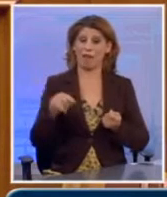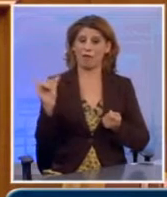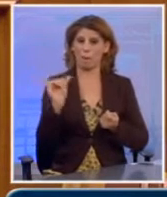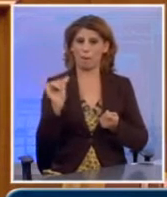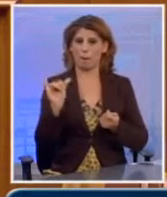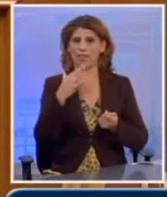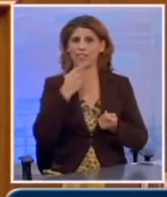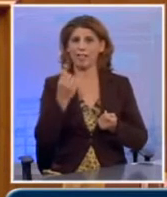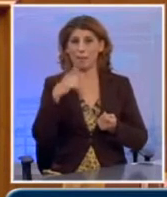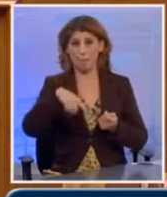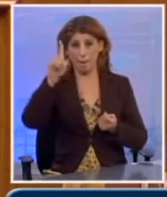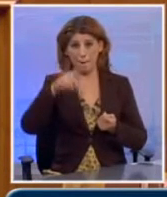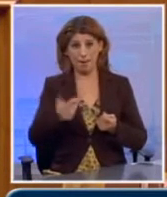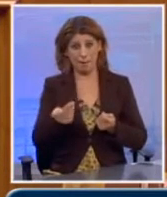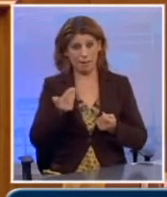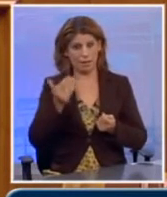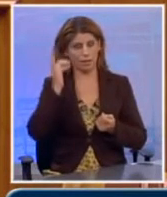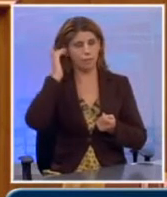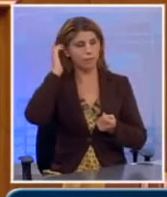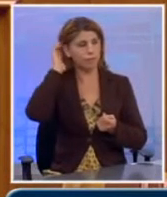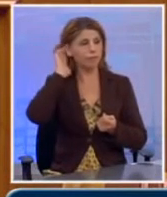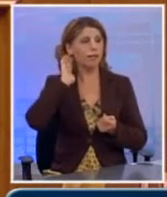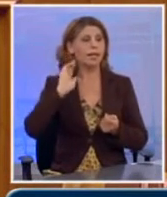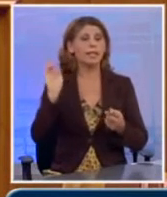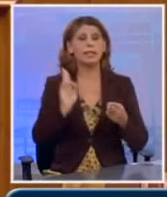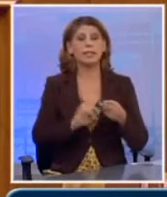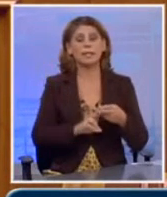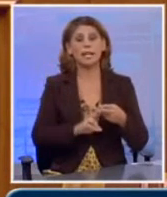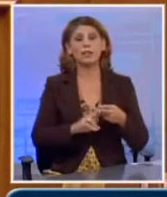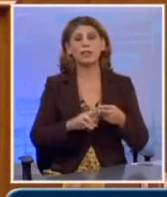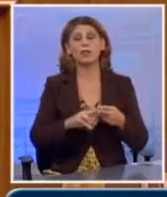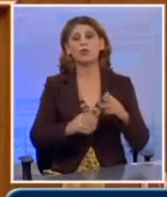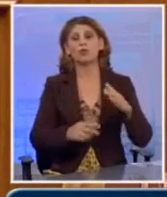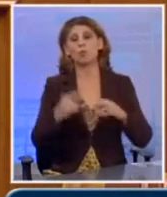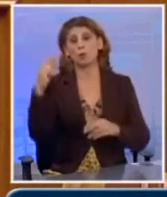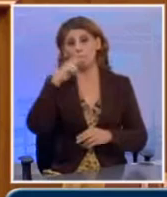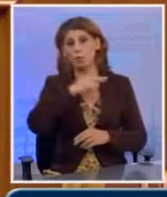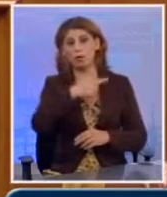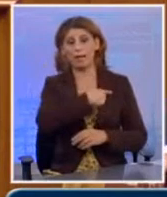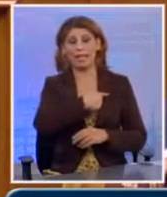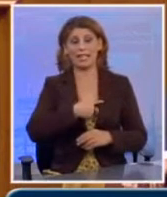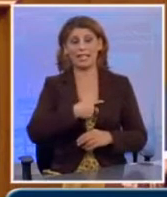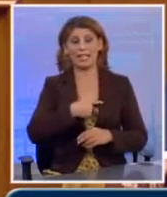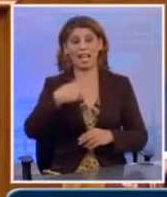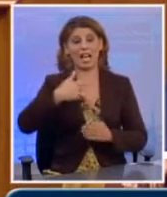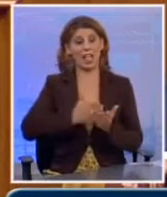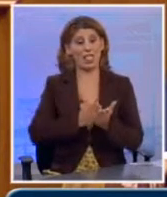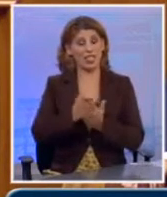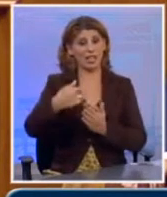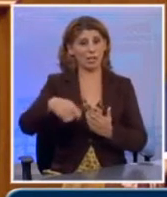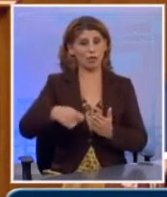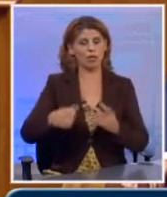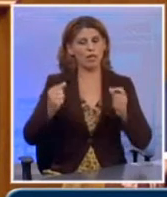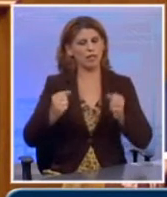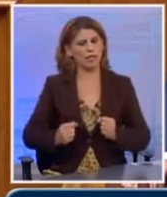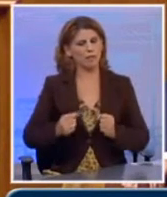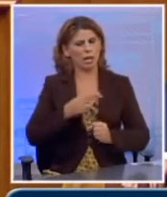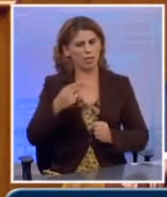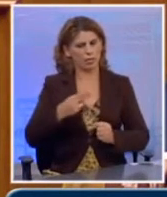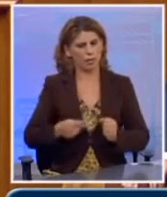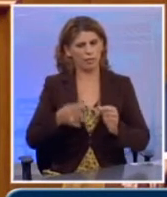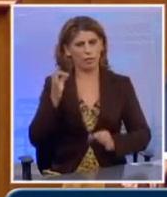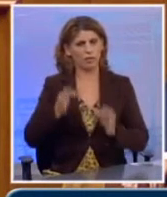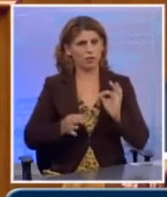μια μέρα πριν, συνάντηση του Πρωθυπουργού με την ηγεσία της δικαιοσύνης. Θα συζητηθούν θεσμικά θέματα που χρήζουν